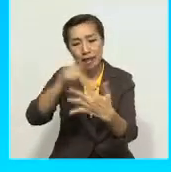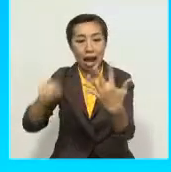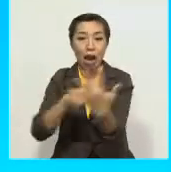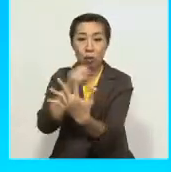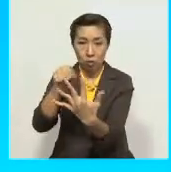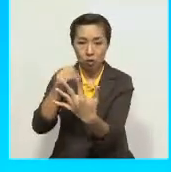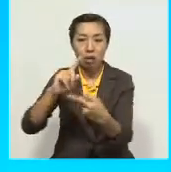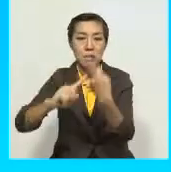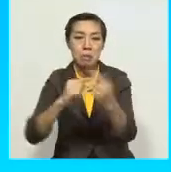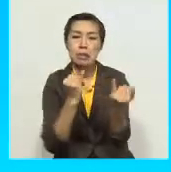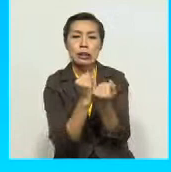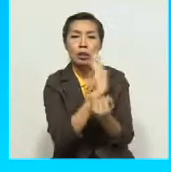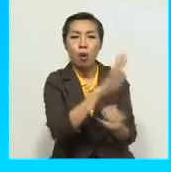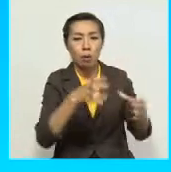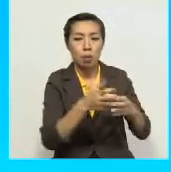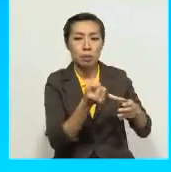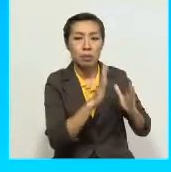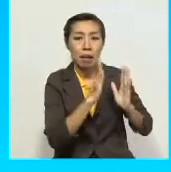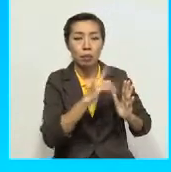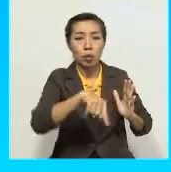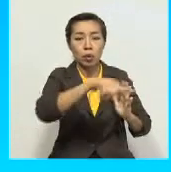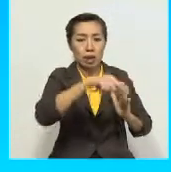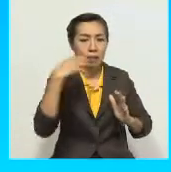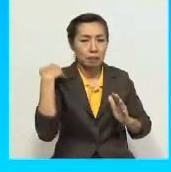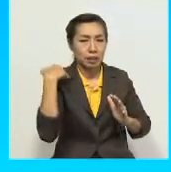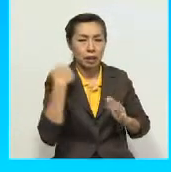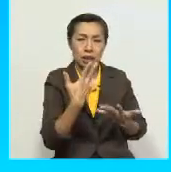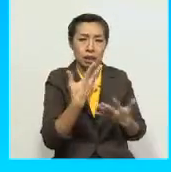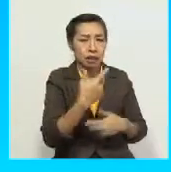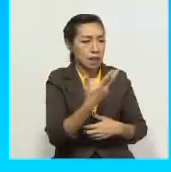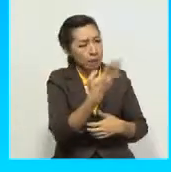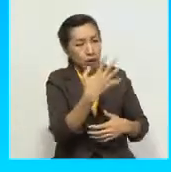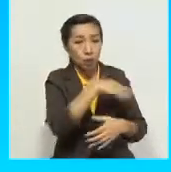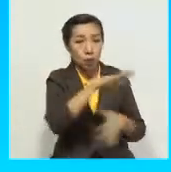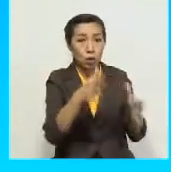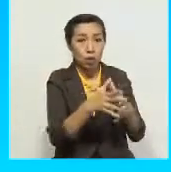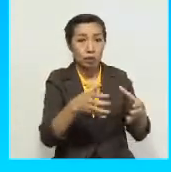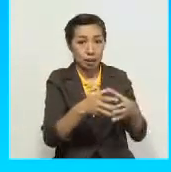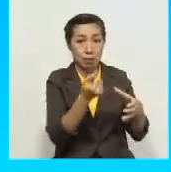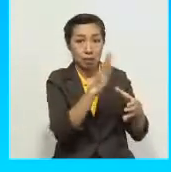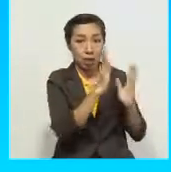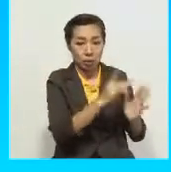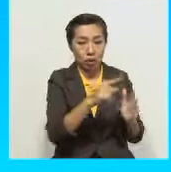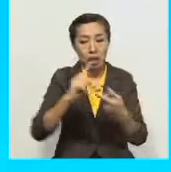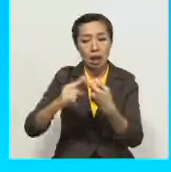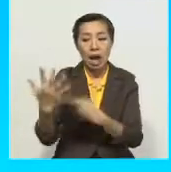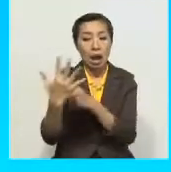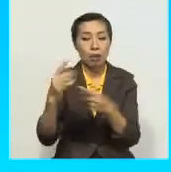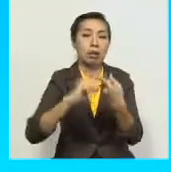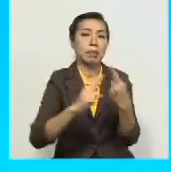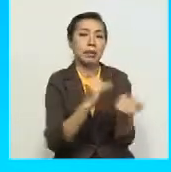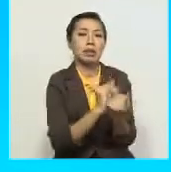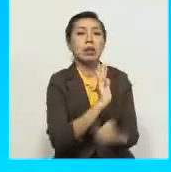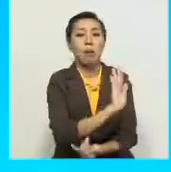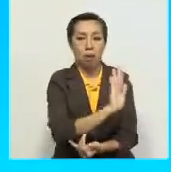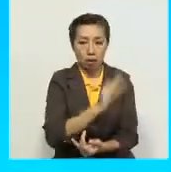5คนนี้เป็นเพื่อนสนิทของน้องดอมน้องมิกน้องคงและน้องชนินซึ่งเป็นคนที่ติดอยู่ในถ้ำหลวงขุนน้ำ